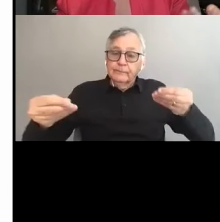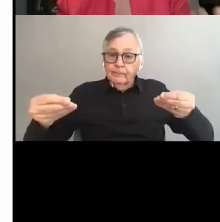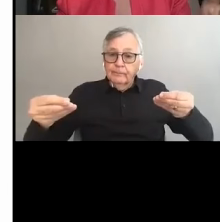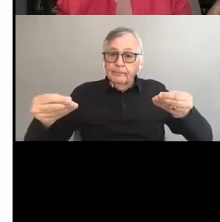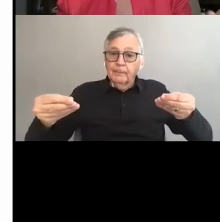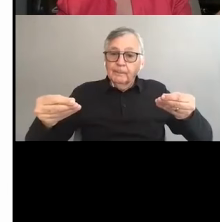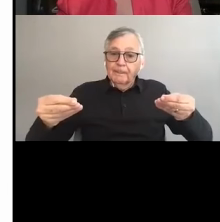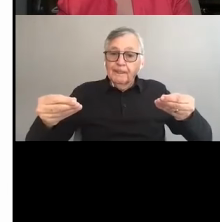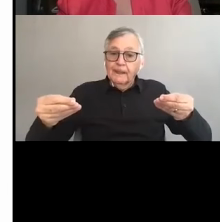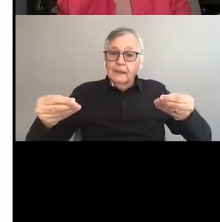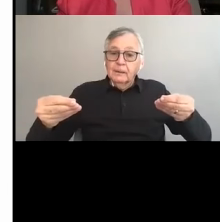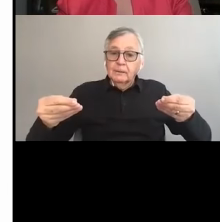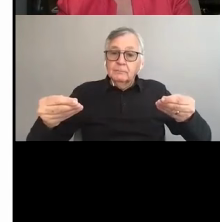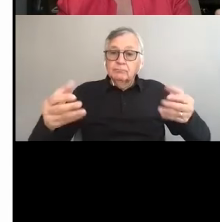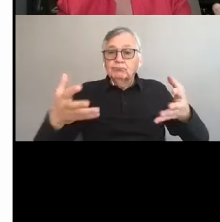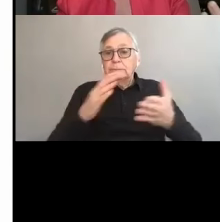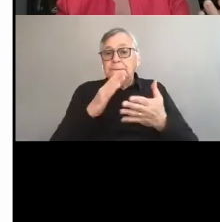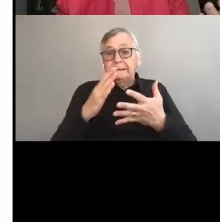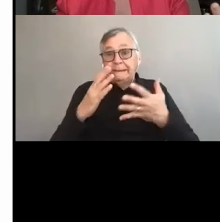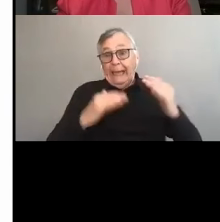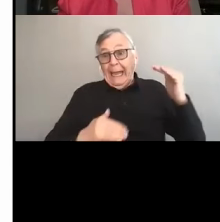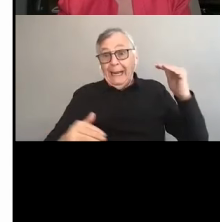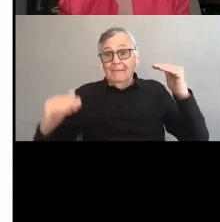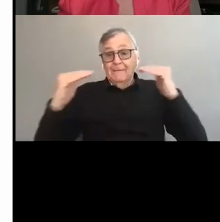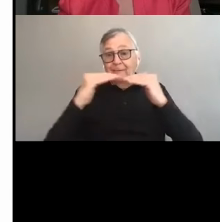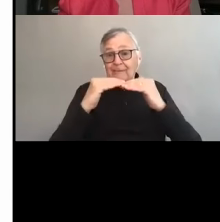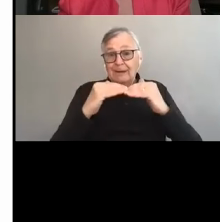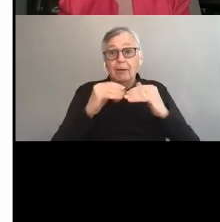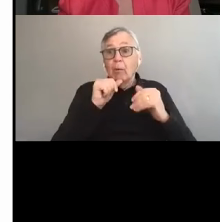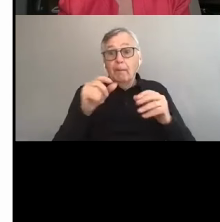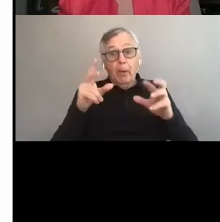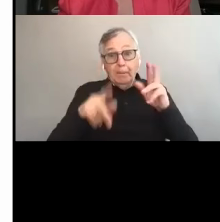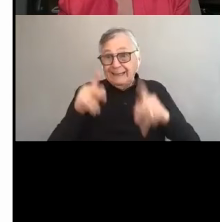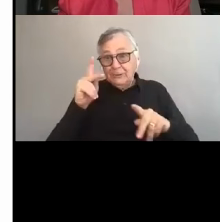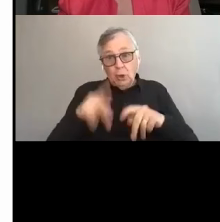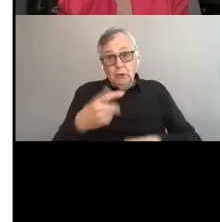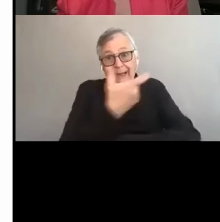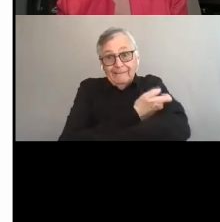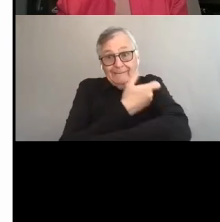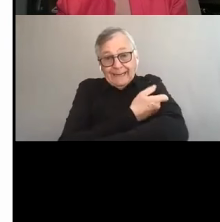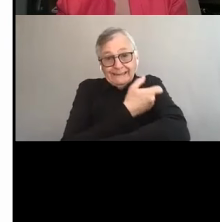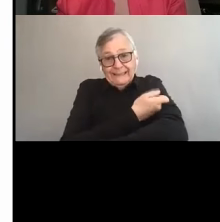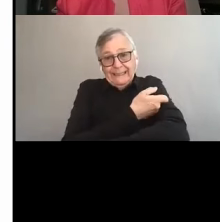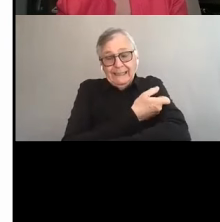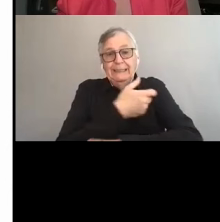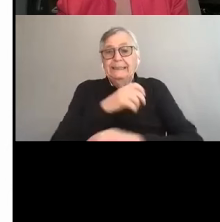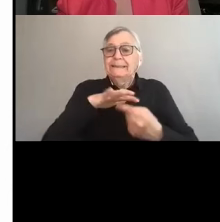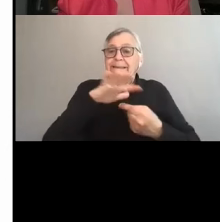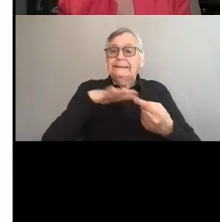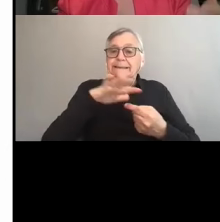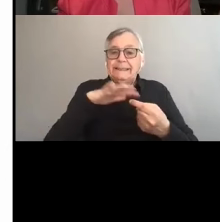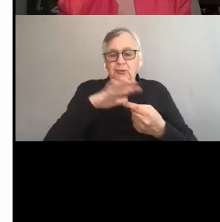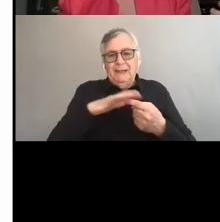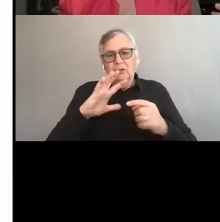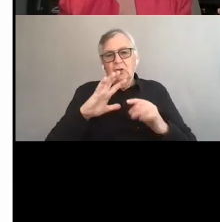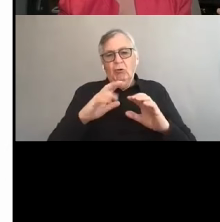relativement moyennement élevée, mais qu'il n'y a pas de personne qui est vaccinée, bien, on va se retrouver avec une situation où tout le monde va être